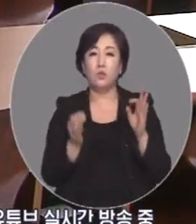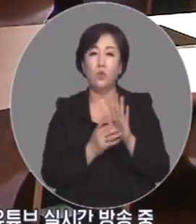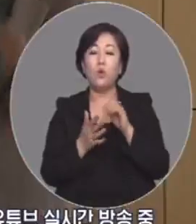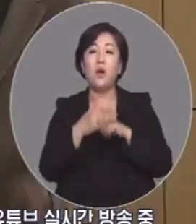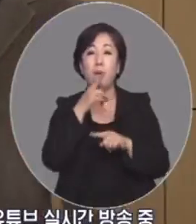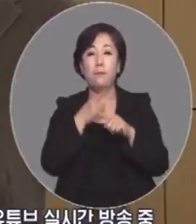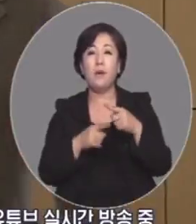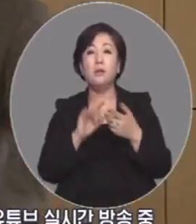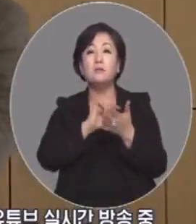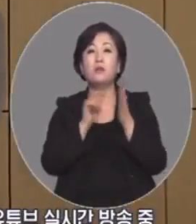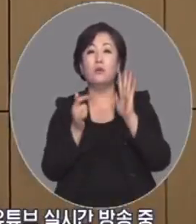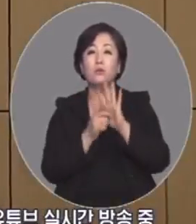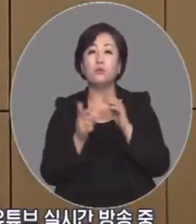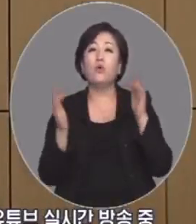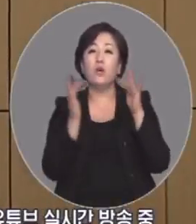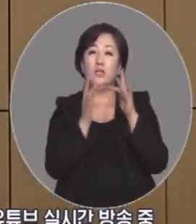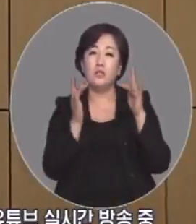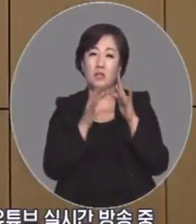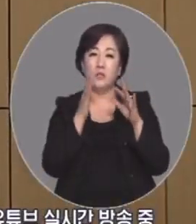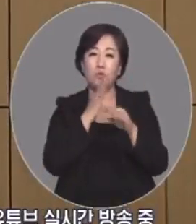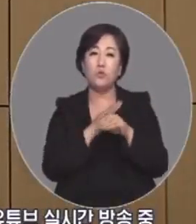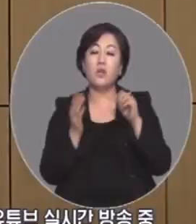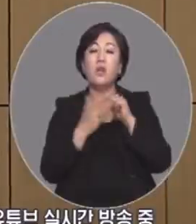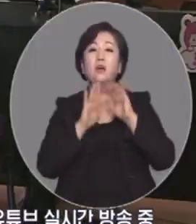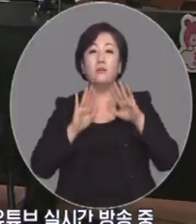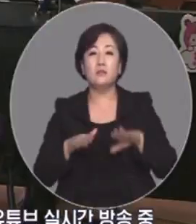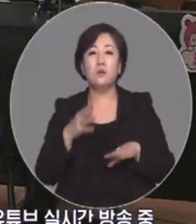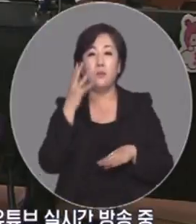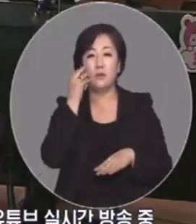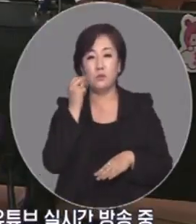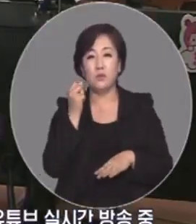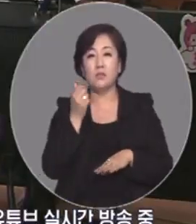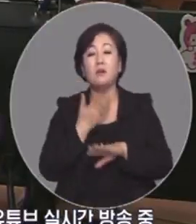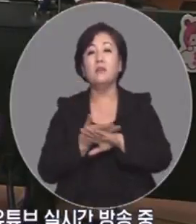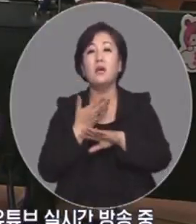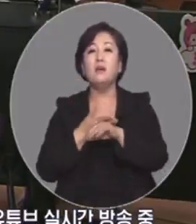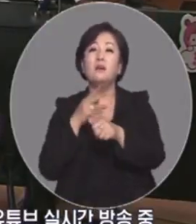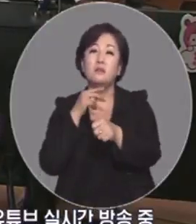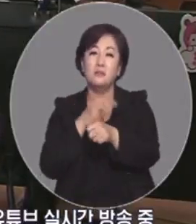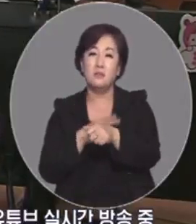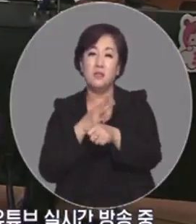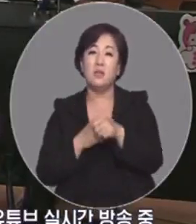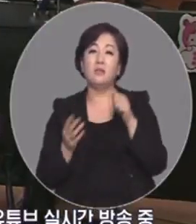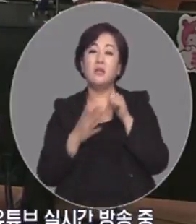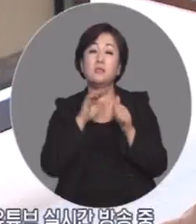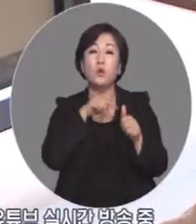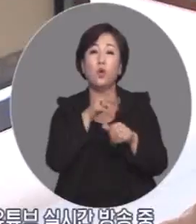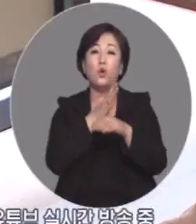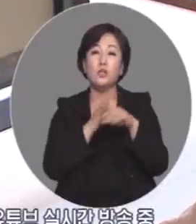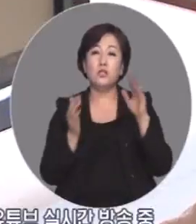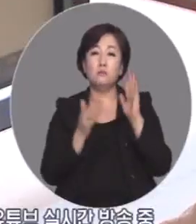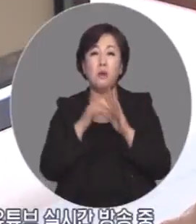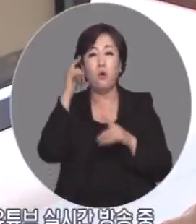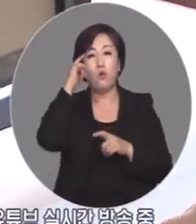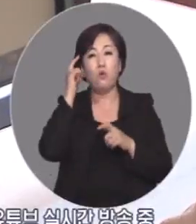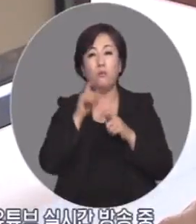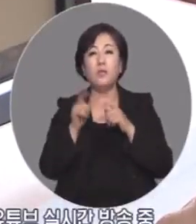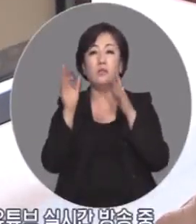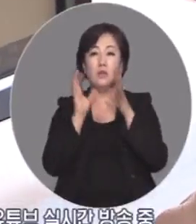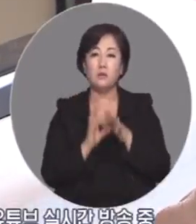반 이상을 온라인으로 하다 보니 이제는 제법 익숙해져 다른 교사들을 컨설팅할 정도가 됐지만 고충은